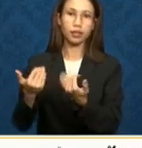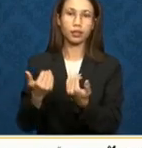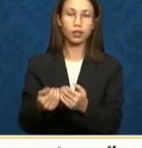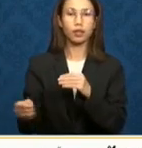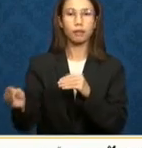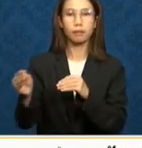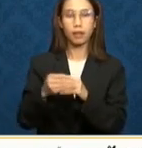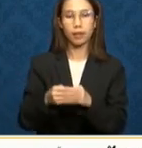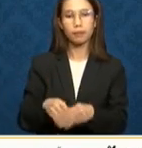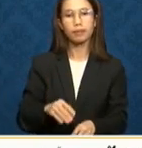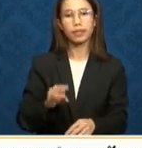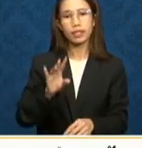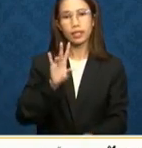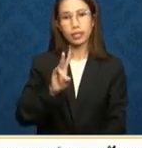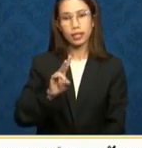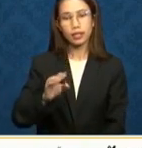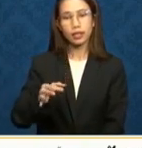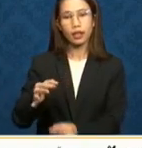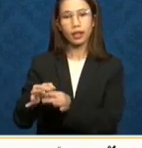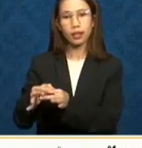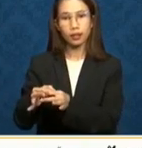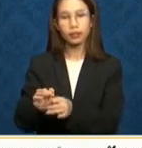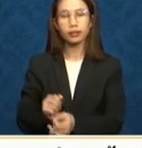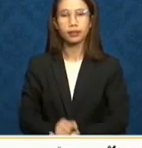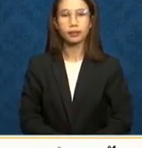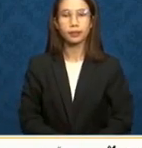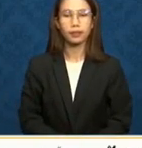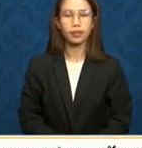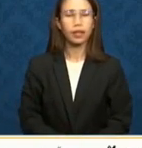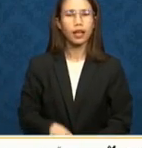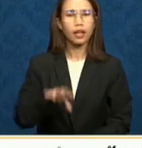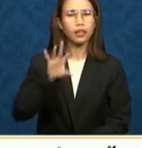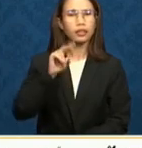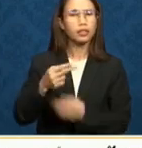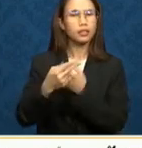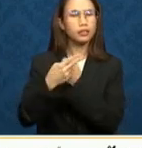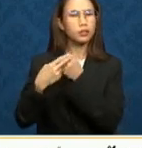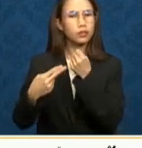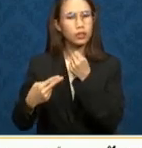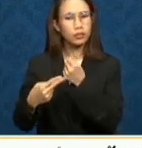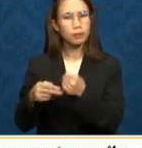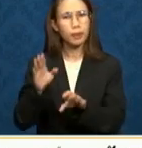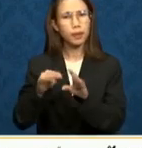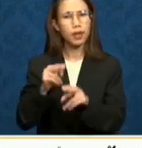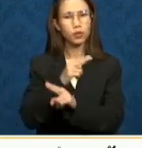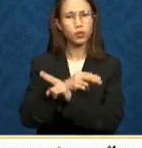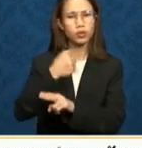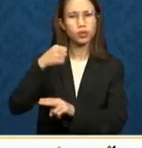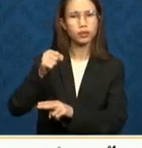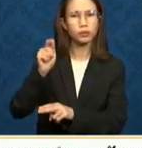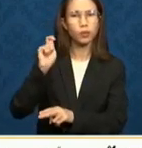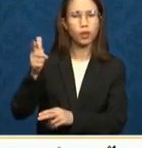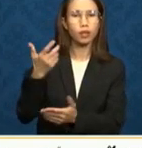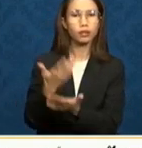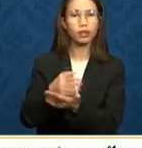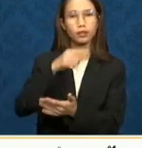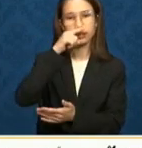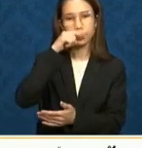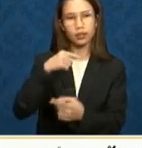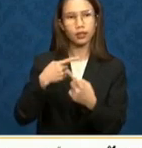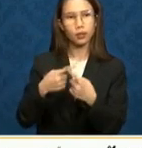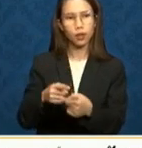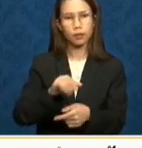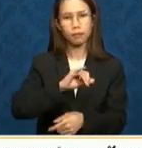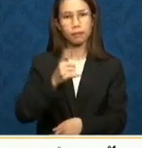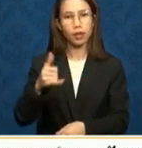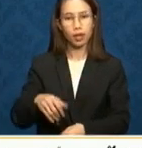โลละ7เหรียญคือมากกว่าเราตั้ง10กว่าเท่าแล้วพืชผลชนิดบ